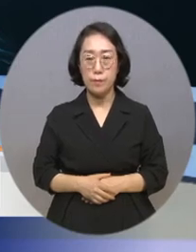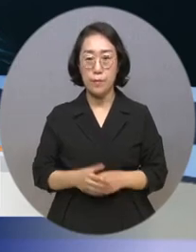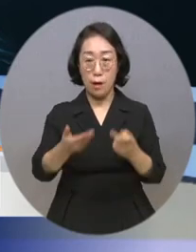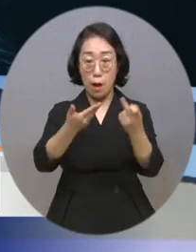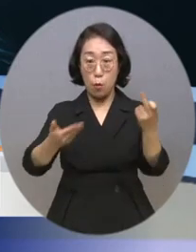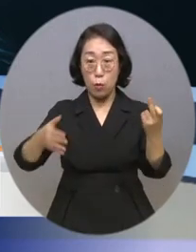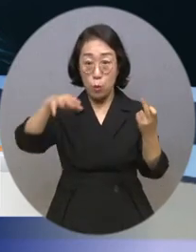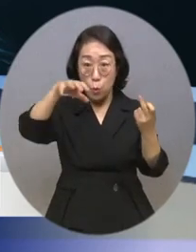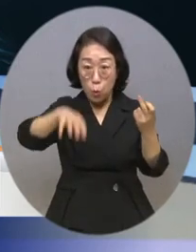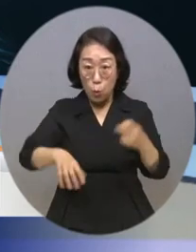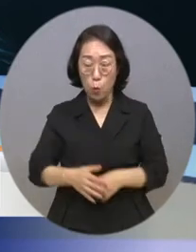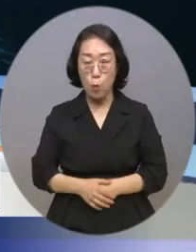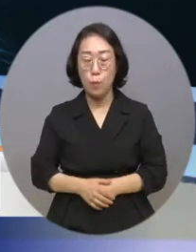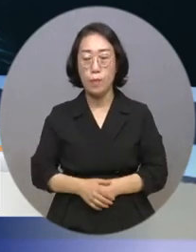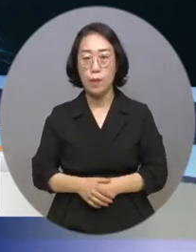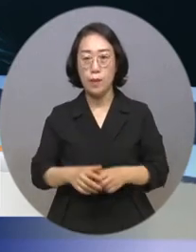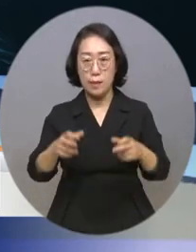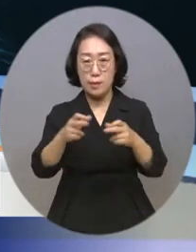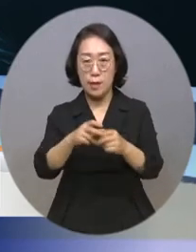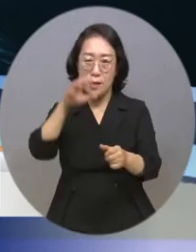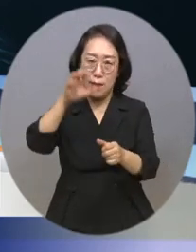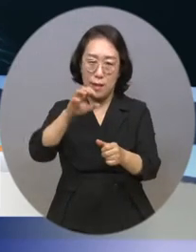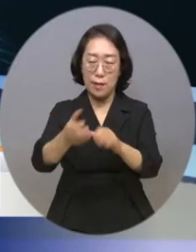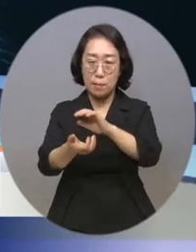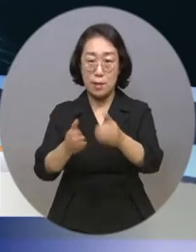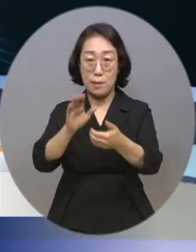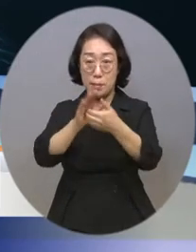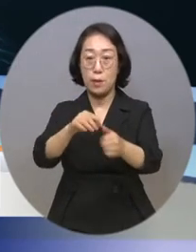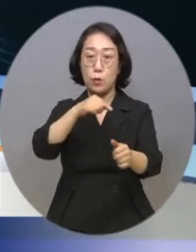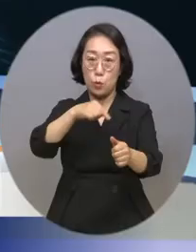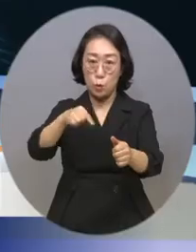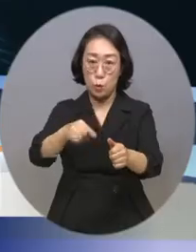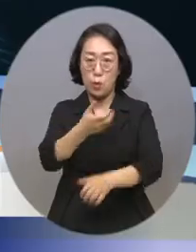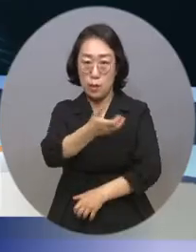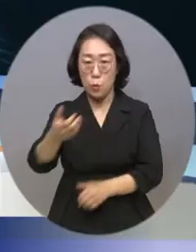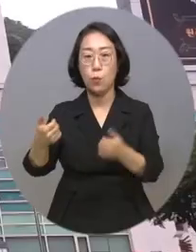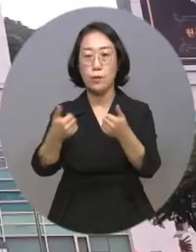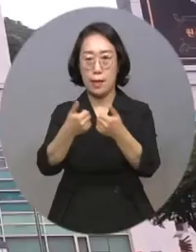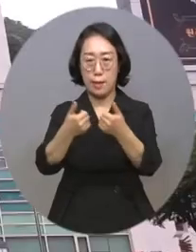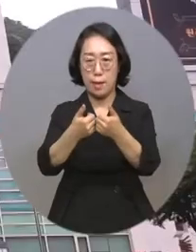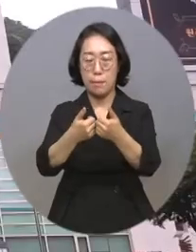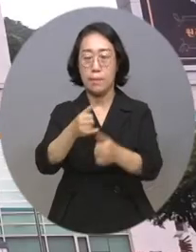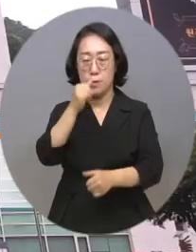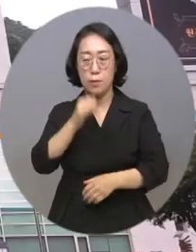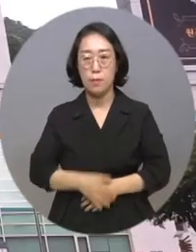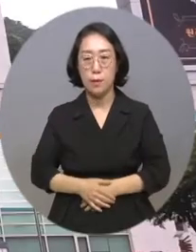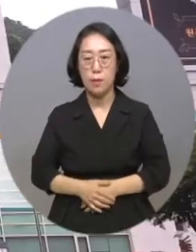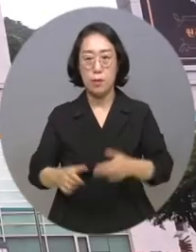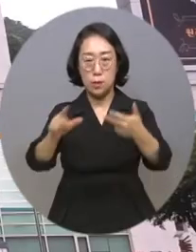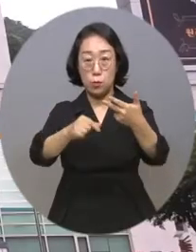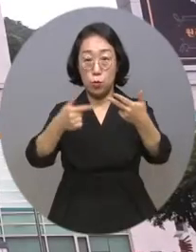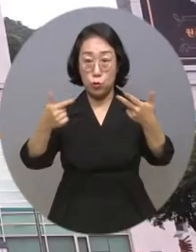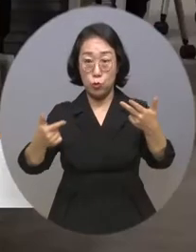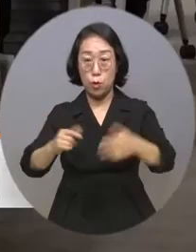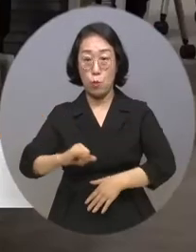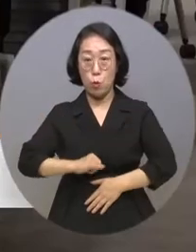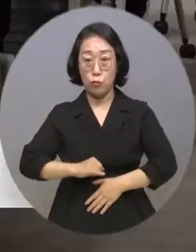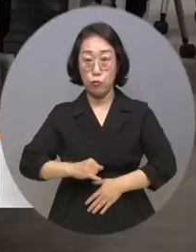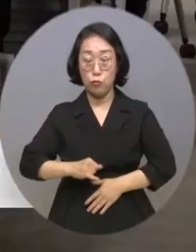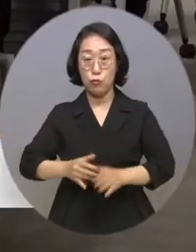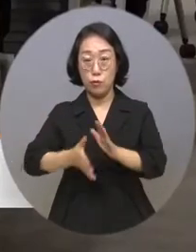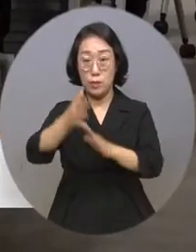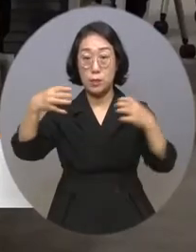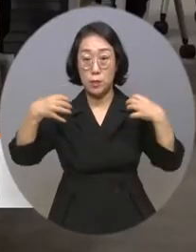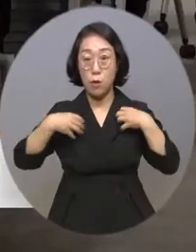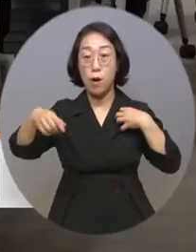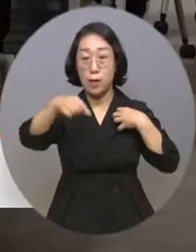강원도에서 장애인 학대 예방 교육과 이동 상담이 실시됐습니다. 지난 6일 강원도 원주시청에서